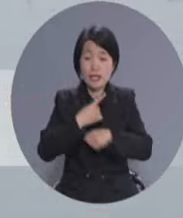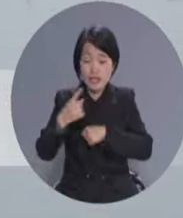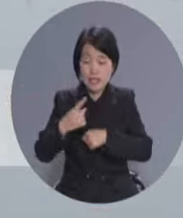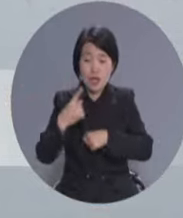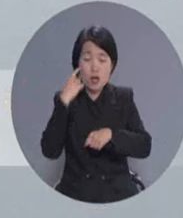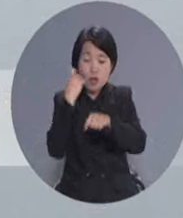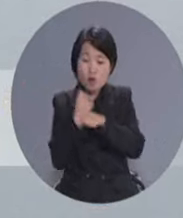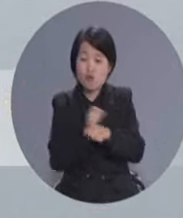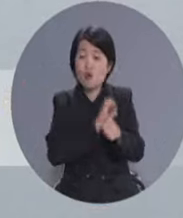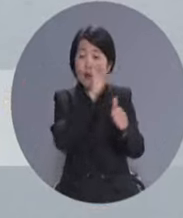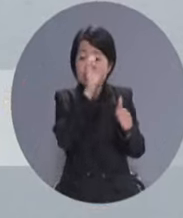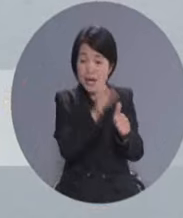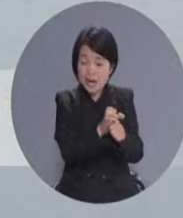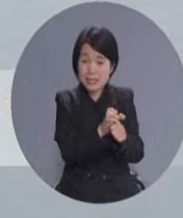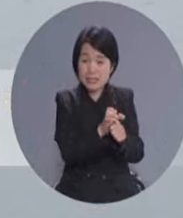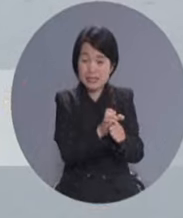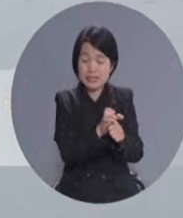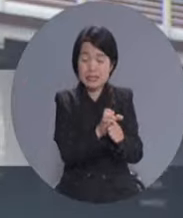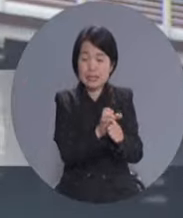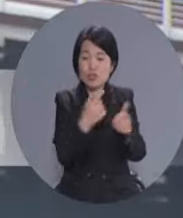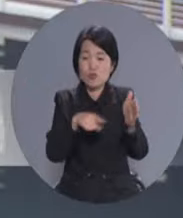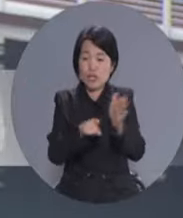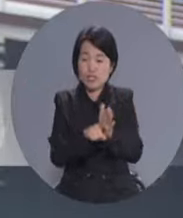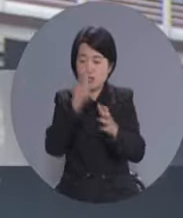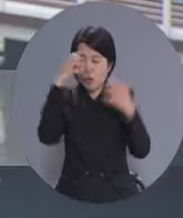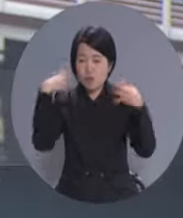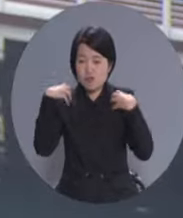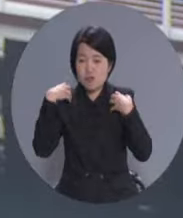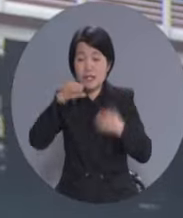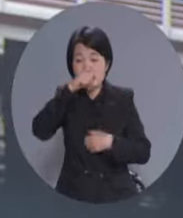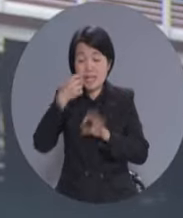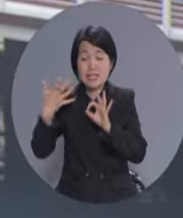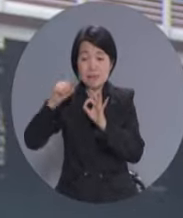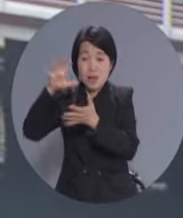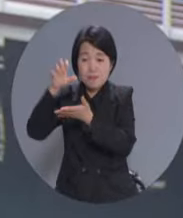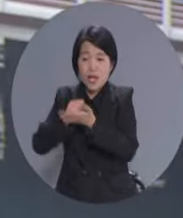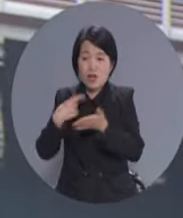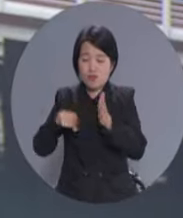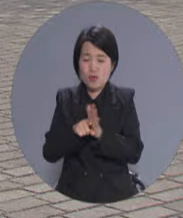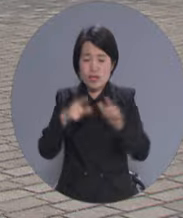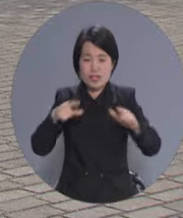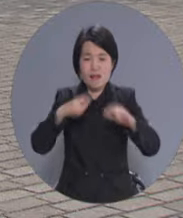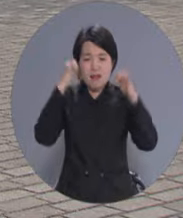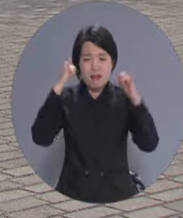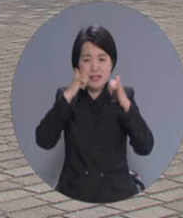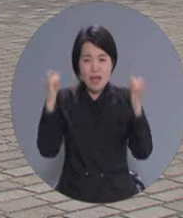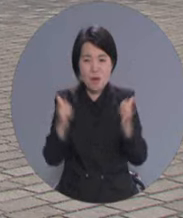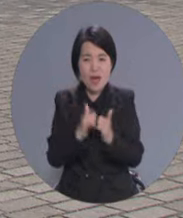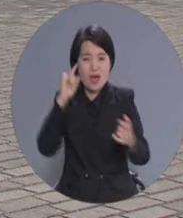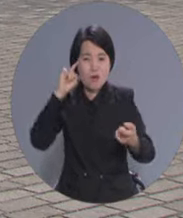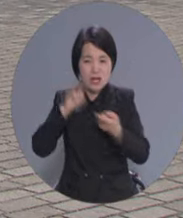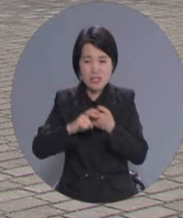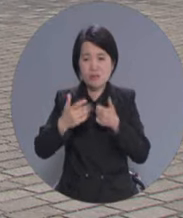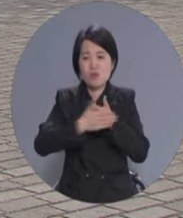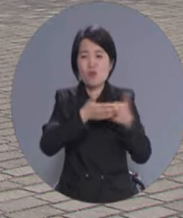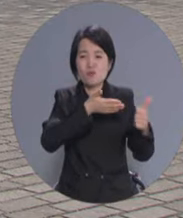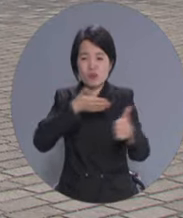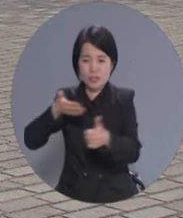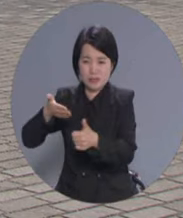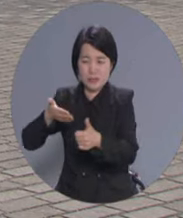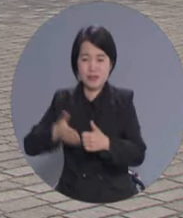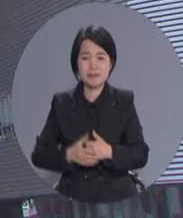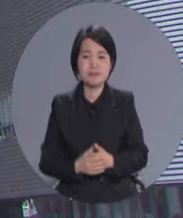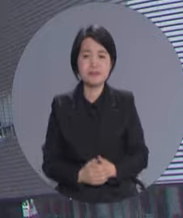발주할 2단계 용역의 정부예산 10억원 확보를 위해 지역 사회의 적극적인 관심과 협조를